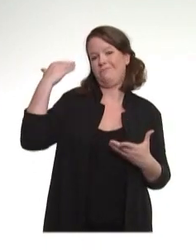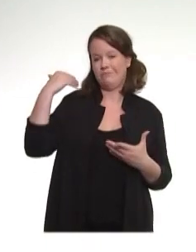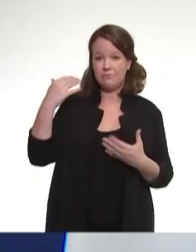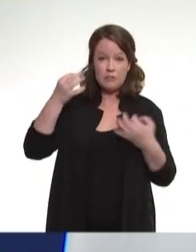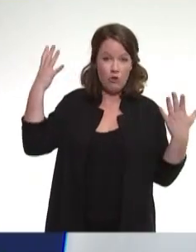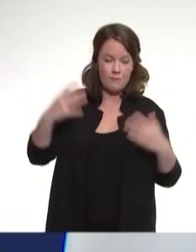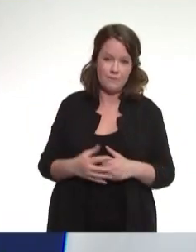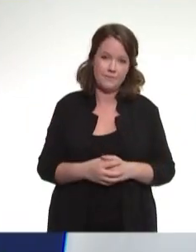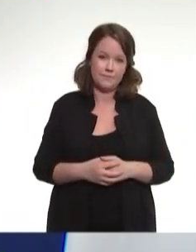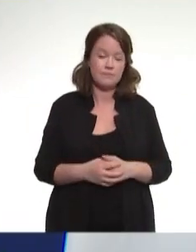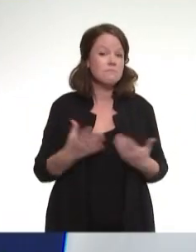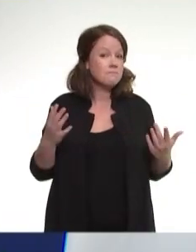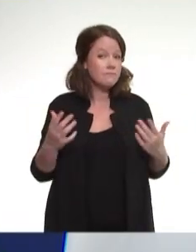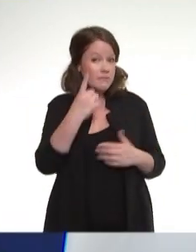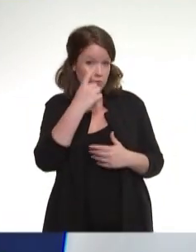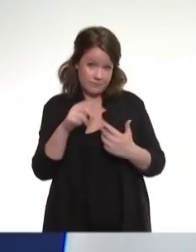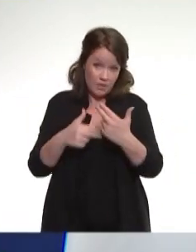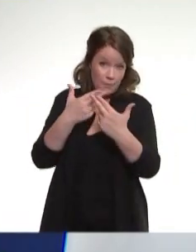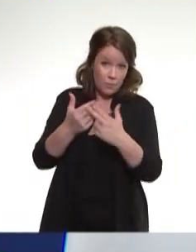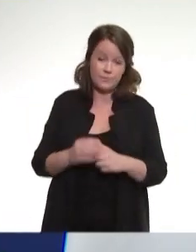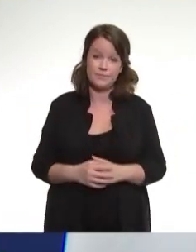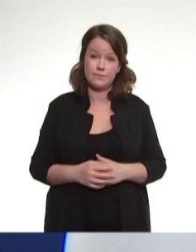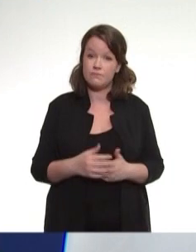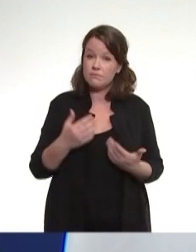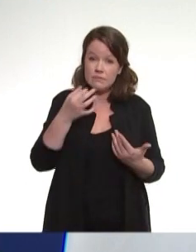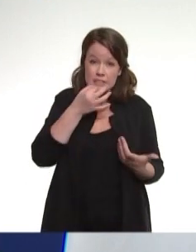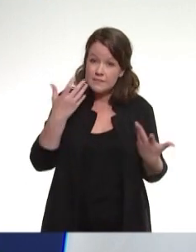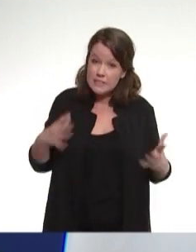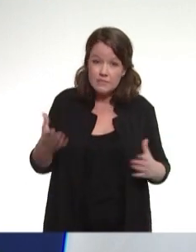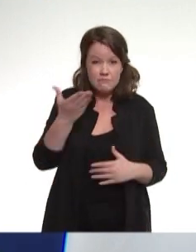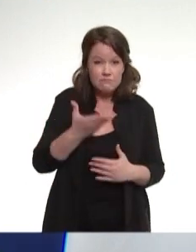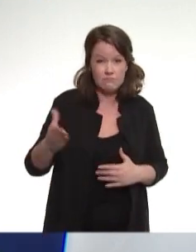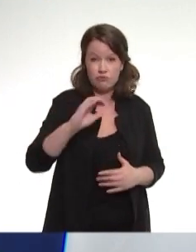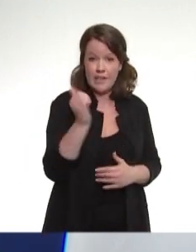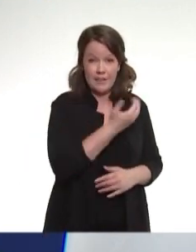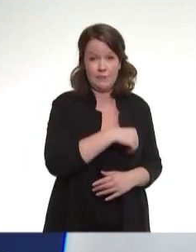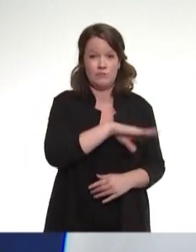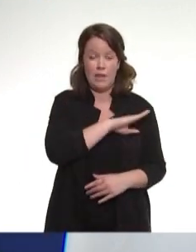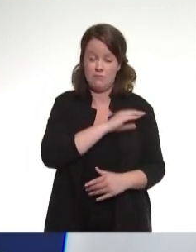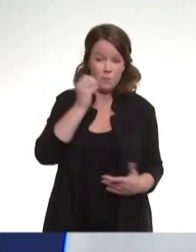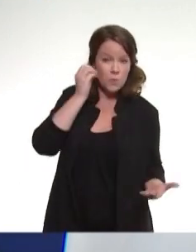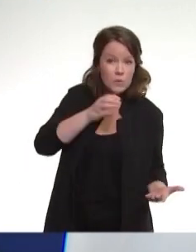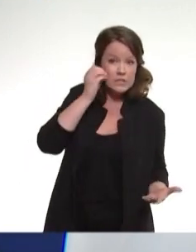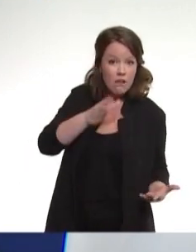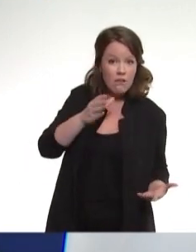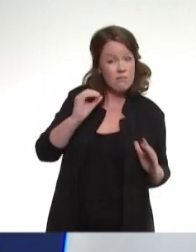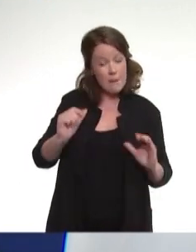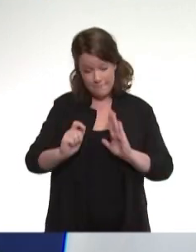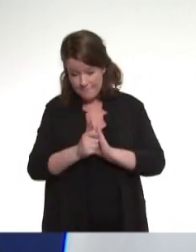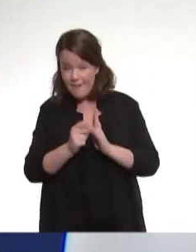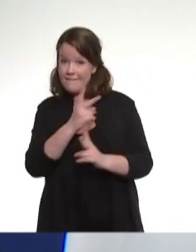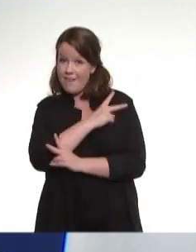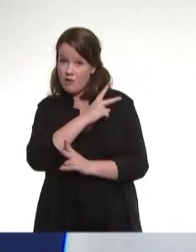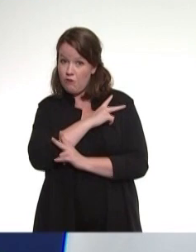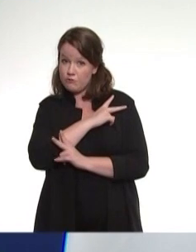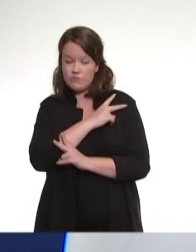de la même manière qu'on doit être extrêmement prudents dans notre quotidien il faut rester extrêmement prudent à l'heure où les vacances viennent je crois que l'exemple